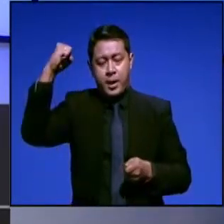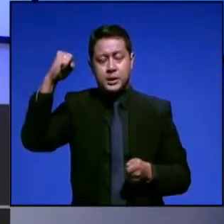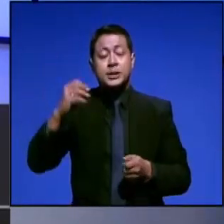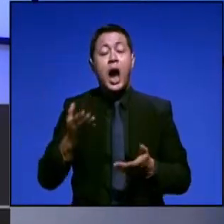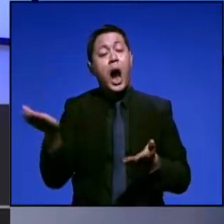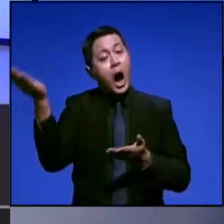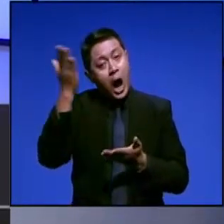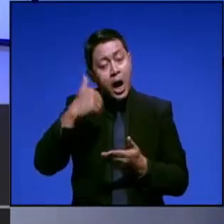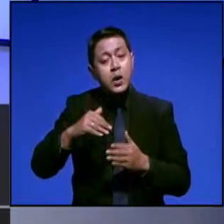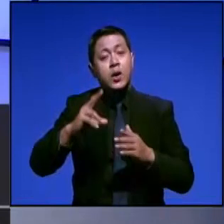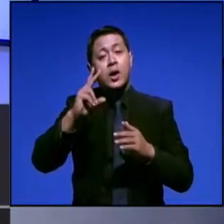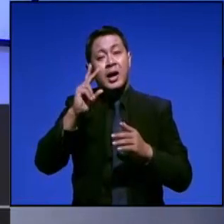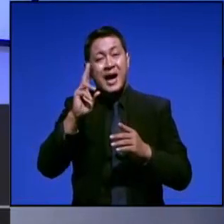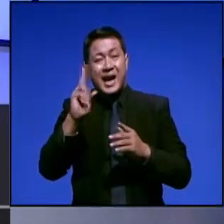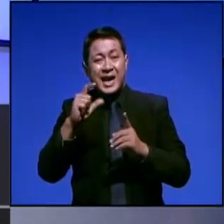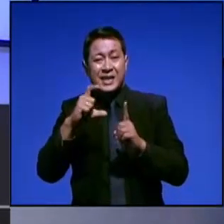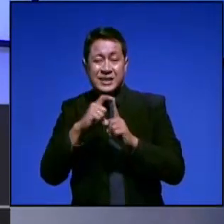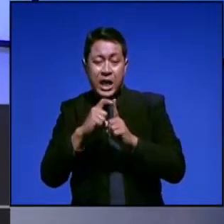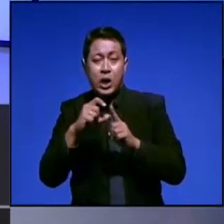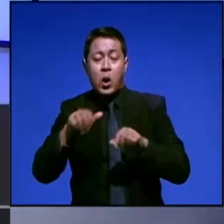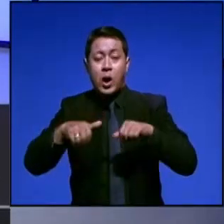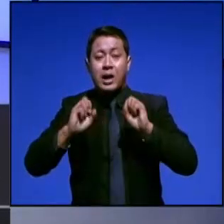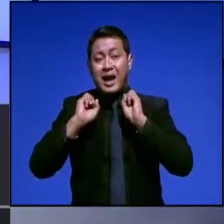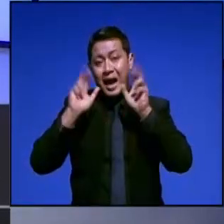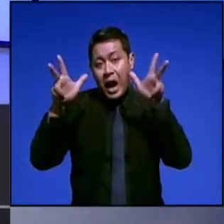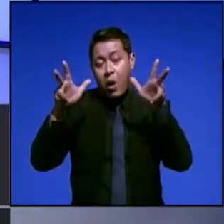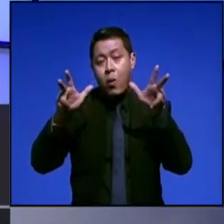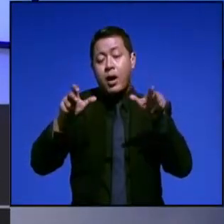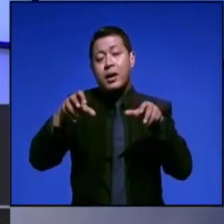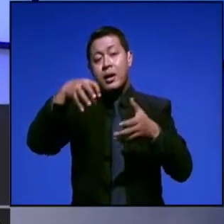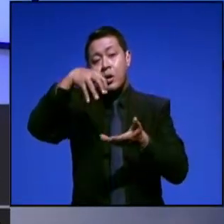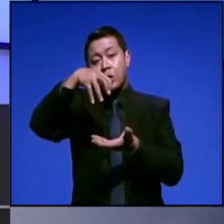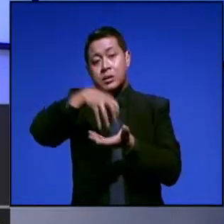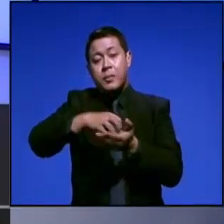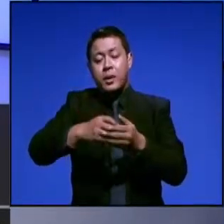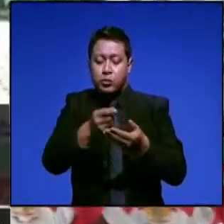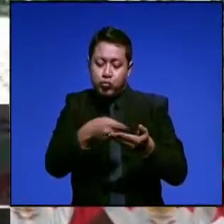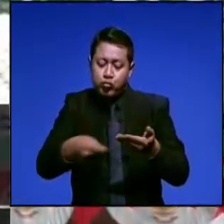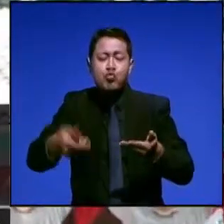Karawang, Jawa Barat untuk melihat rumah yang menjadi lokasi perumusan teks proklamasi.